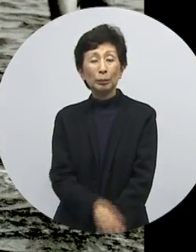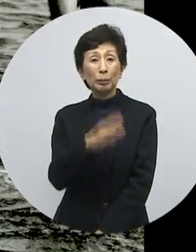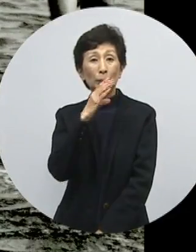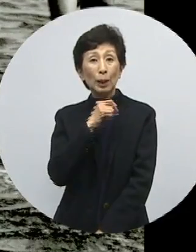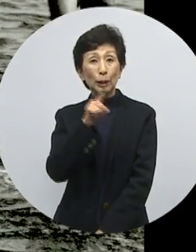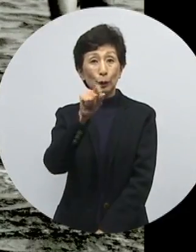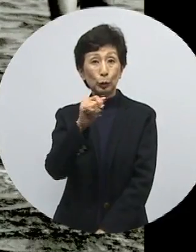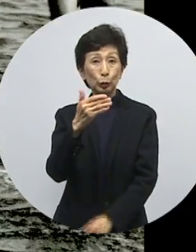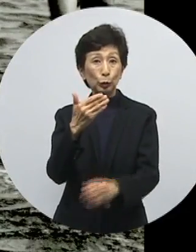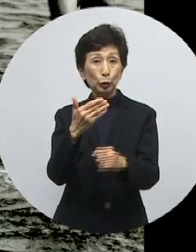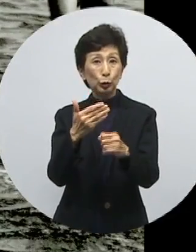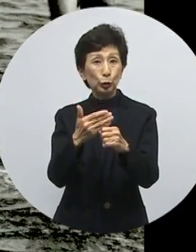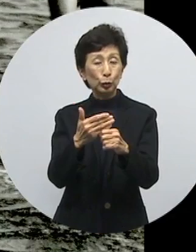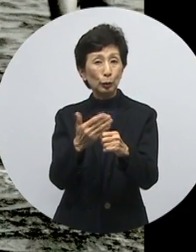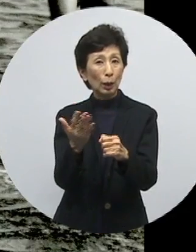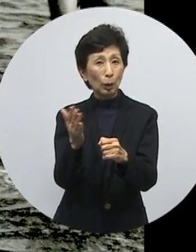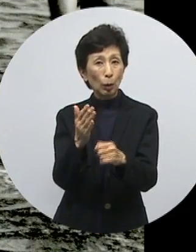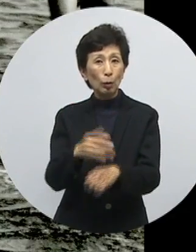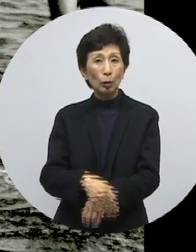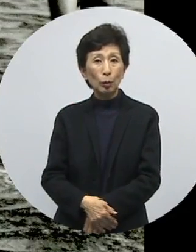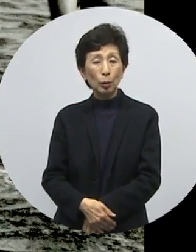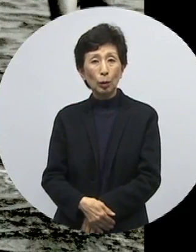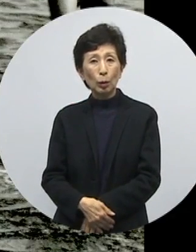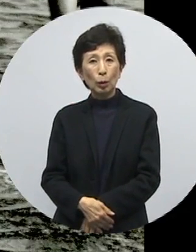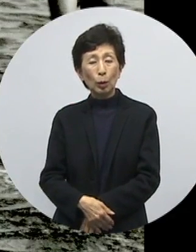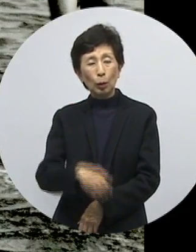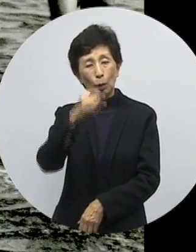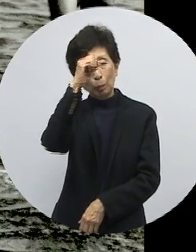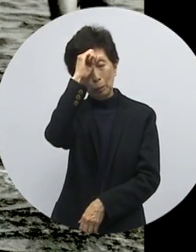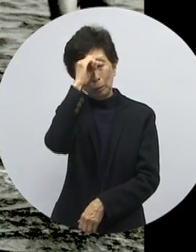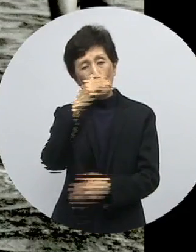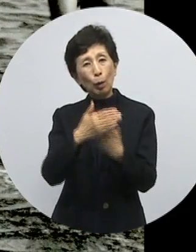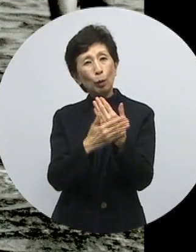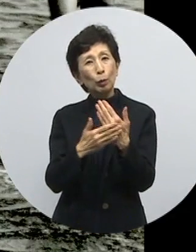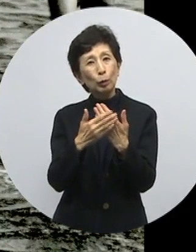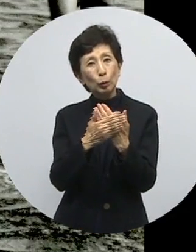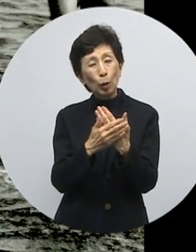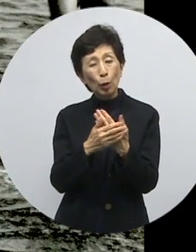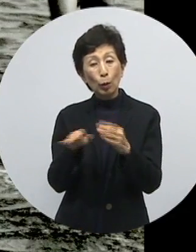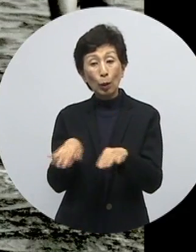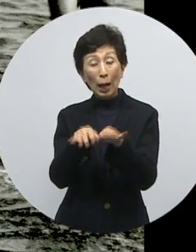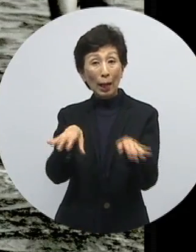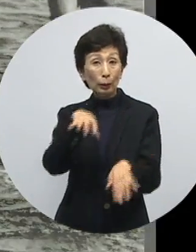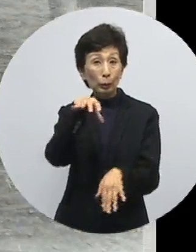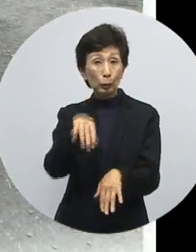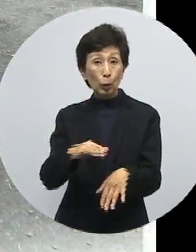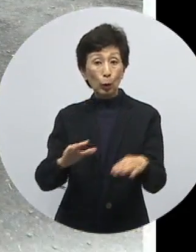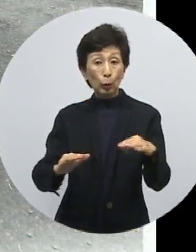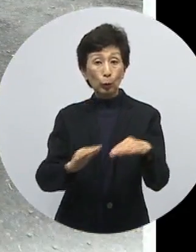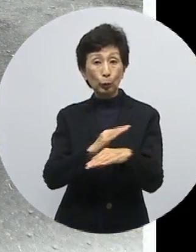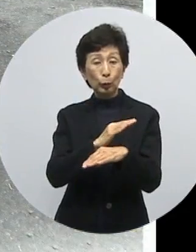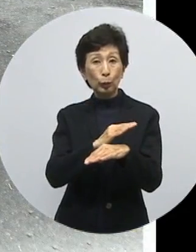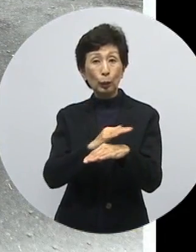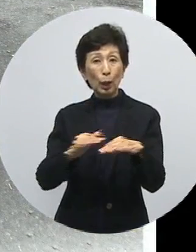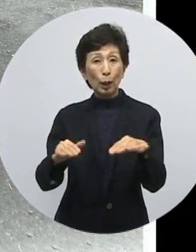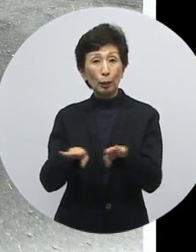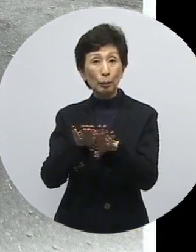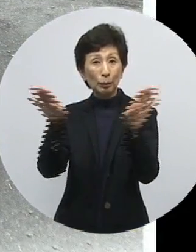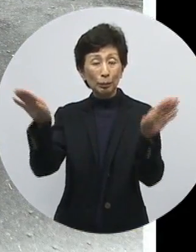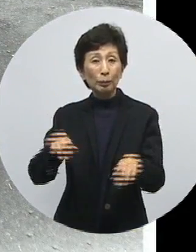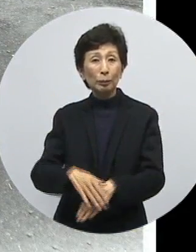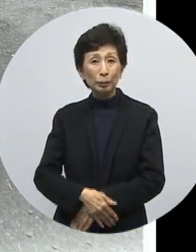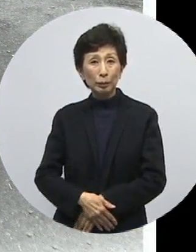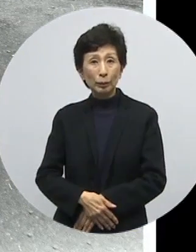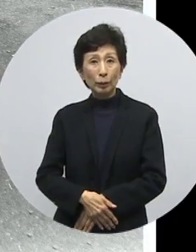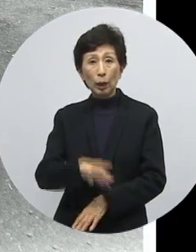明治19年頃に療養の海水浴場として鵠沼海岸が開設されました。当時鵠